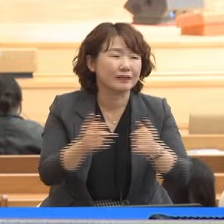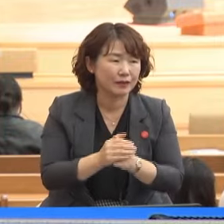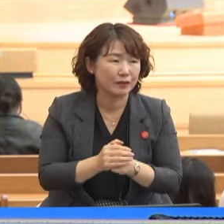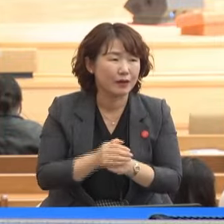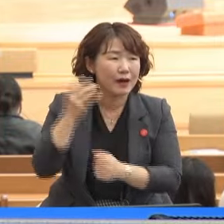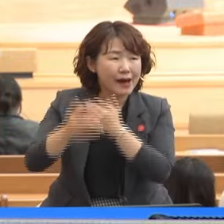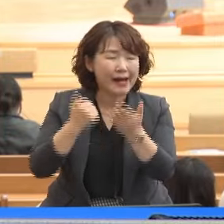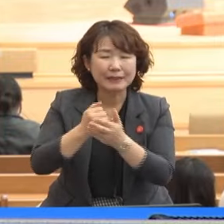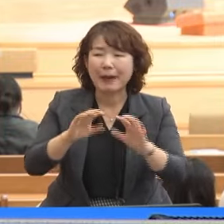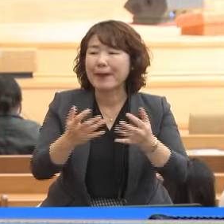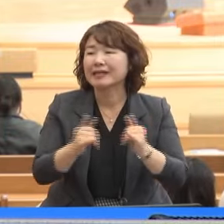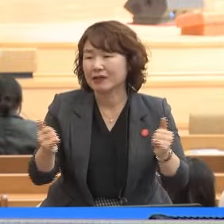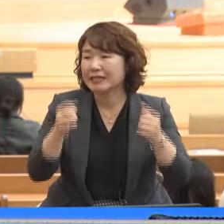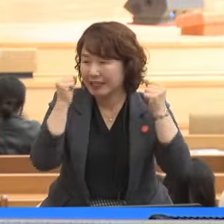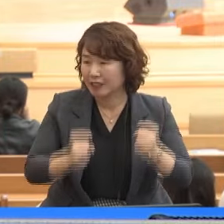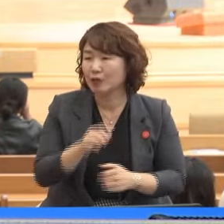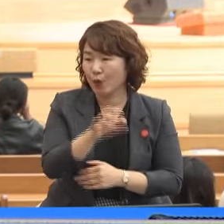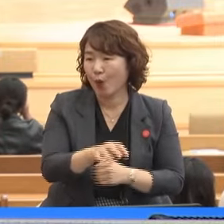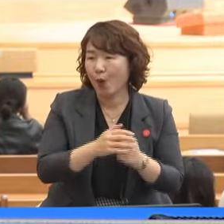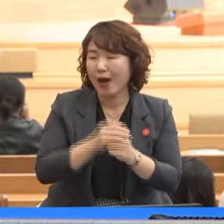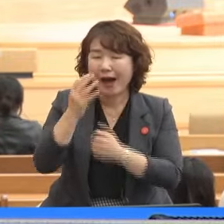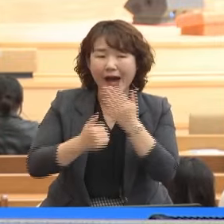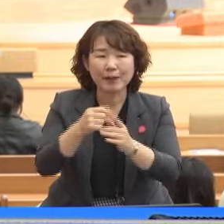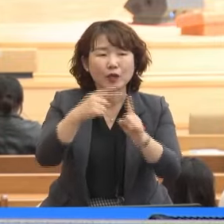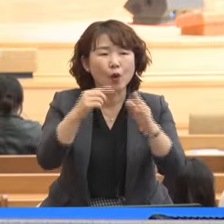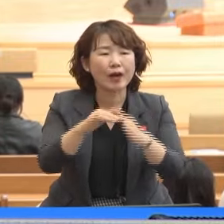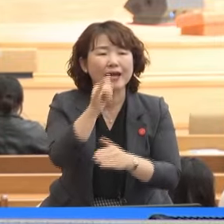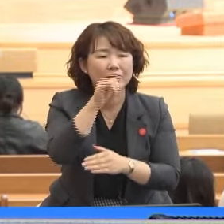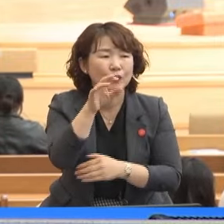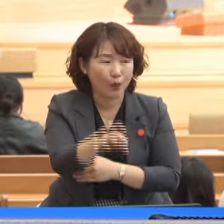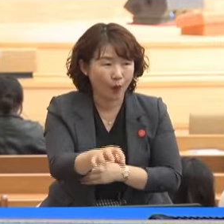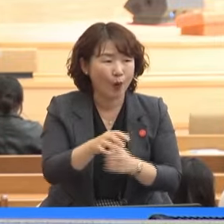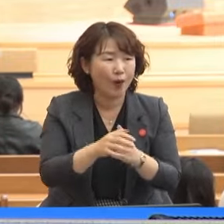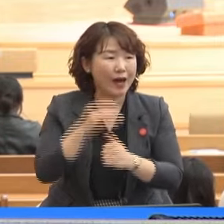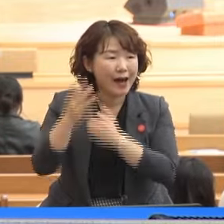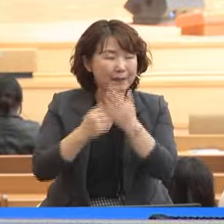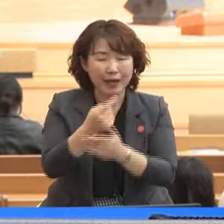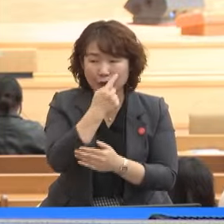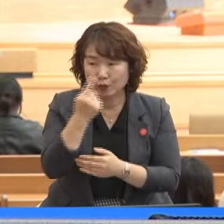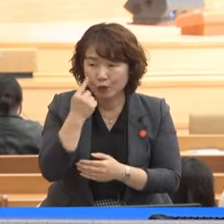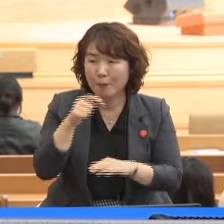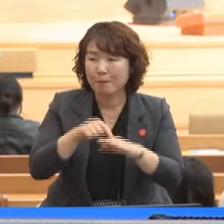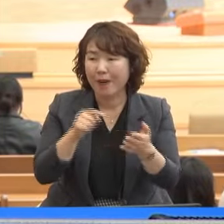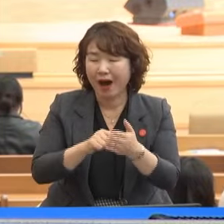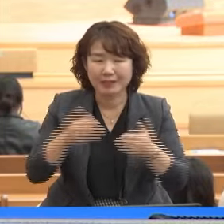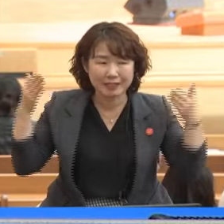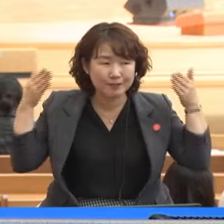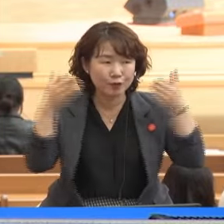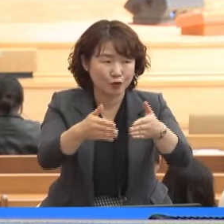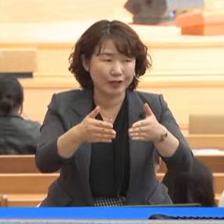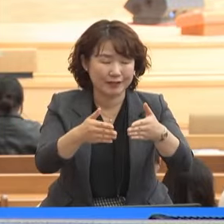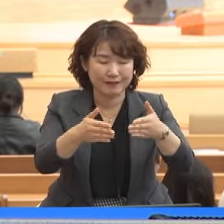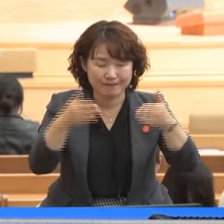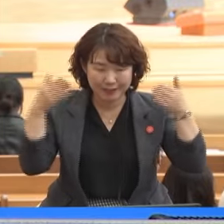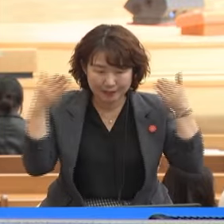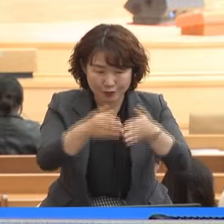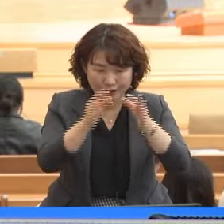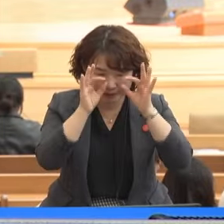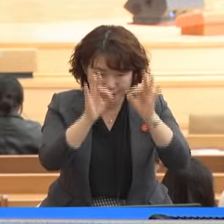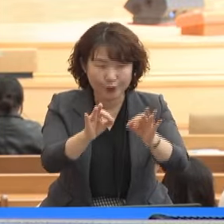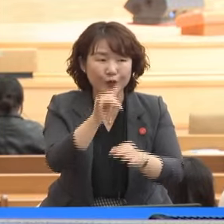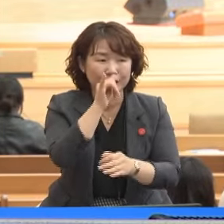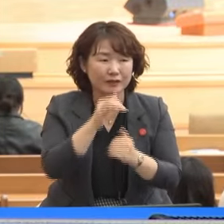하나님의 백성, 하나님의 교회에 주님의 눈과 주님의 마음이 가 있는 줄